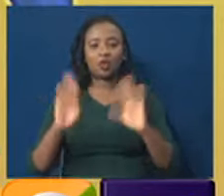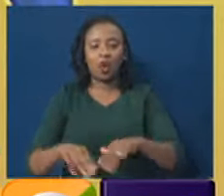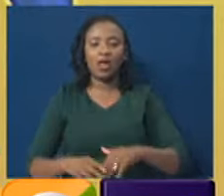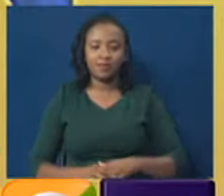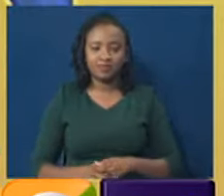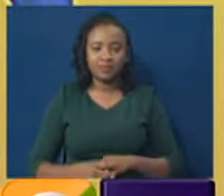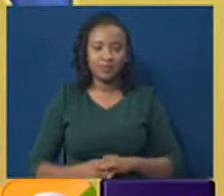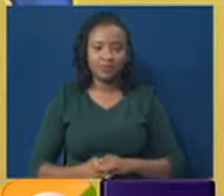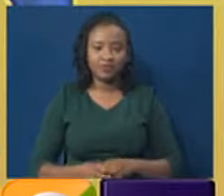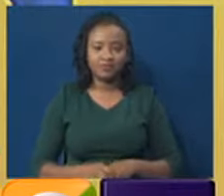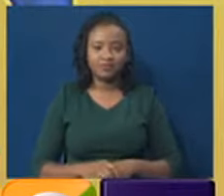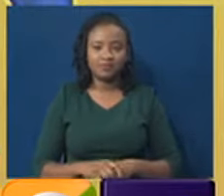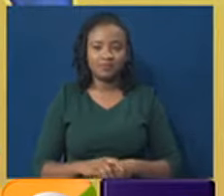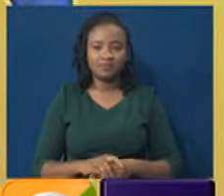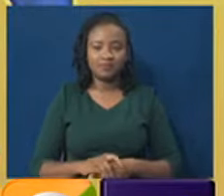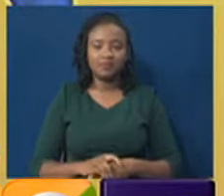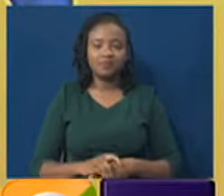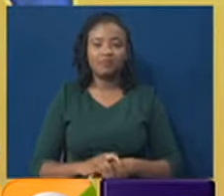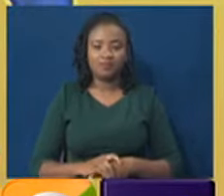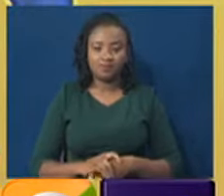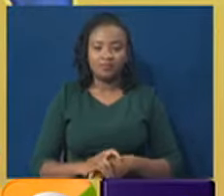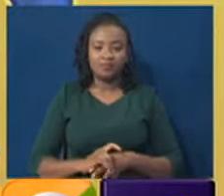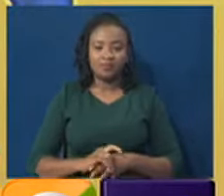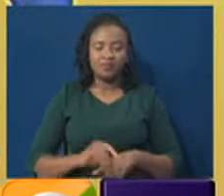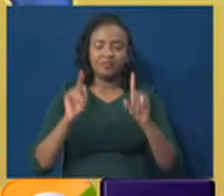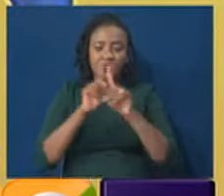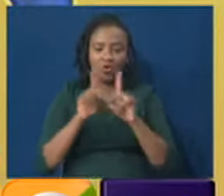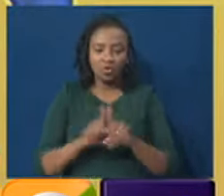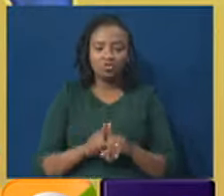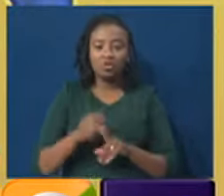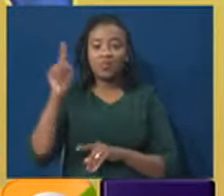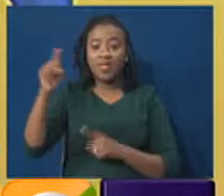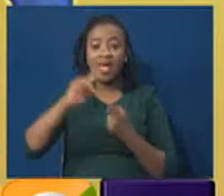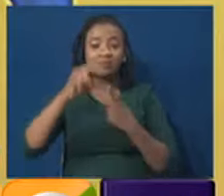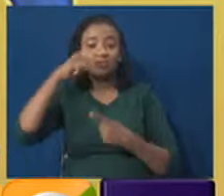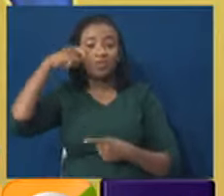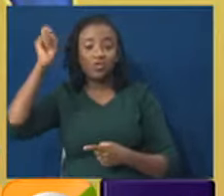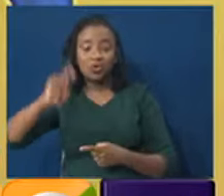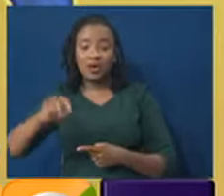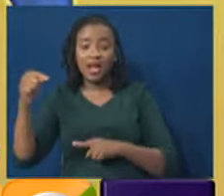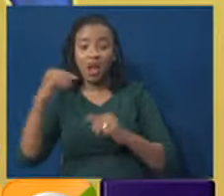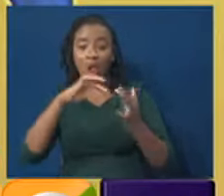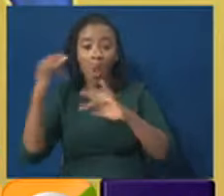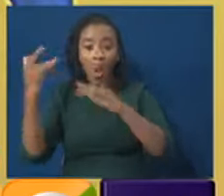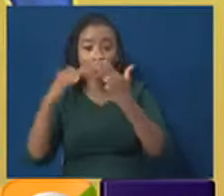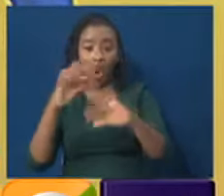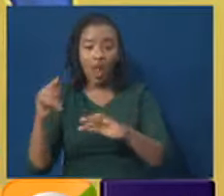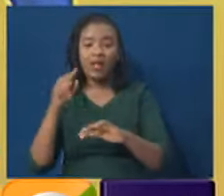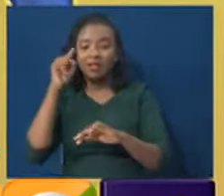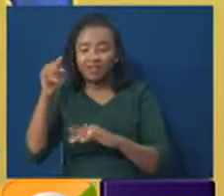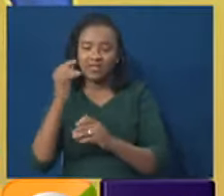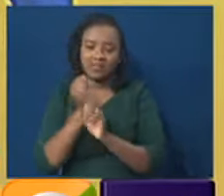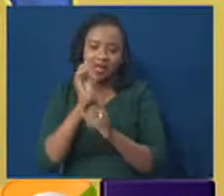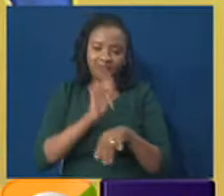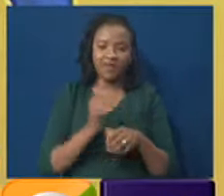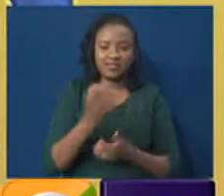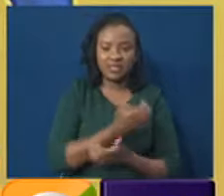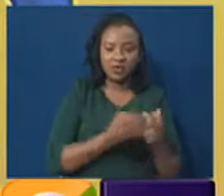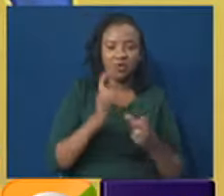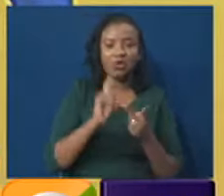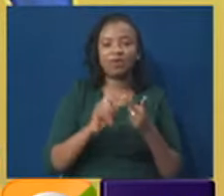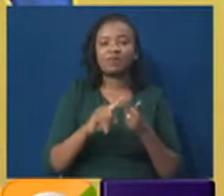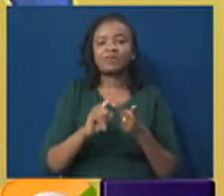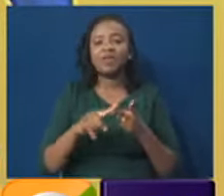oil imeenda juu, licha ya kwamba vita ya Ukraine tulikuwa tunakadiria kwa wakati utakuwa haijaisha, licha ya